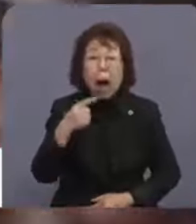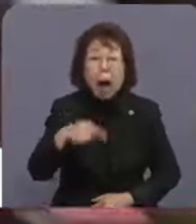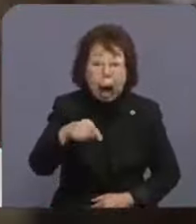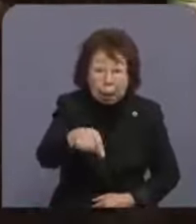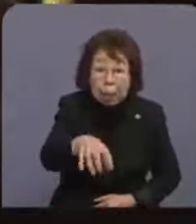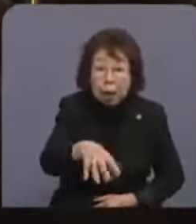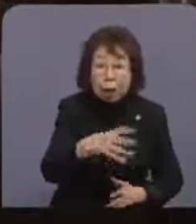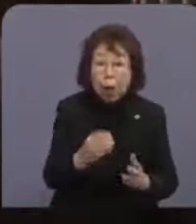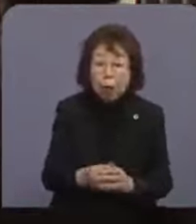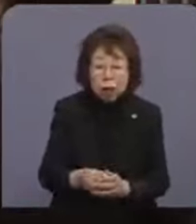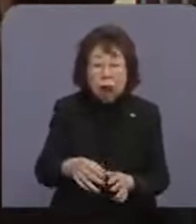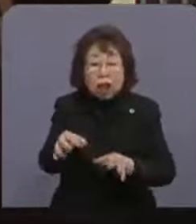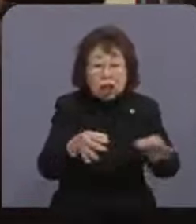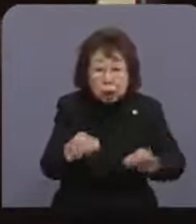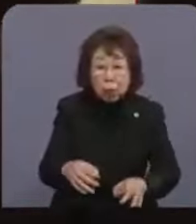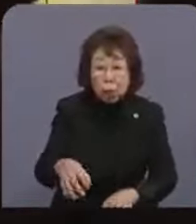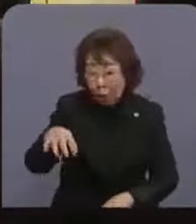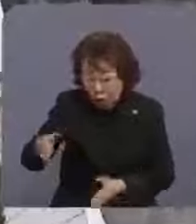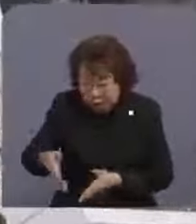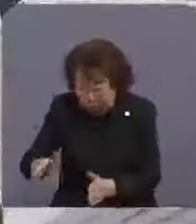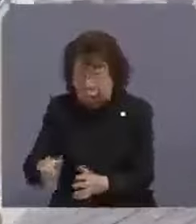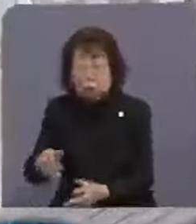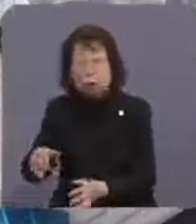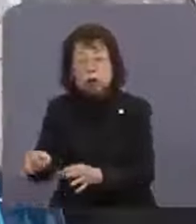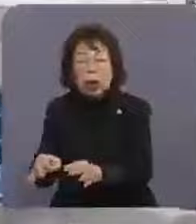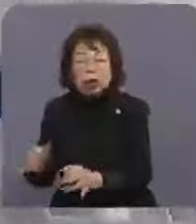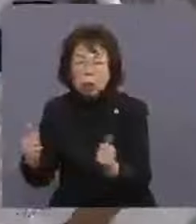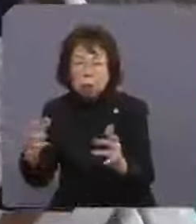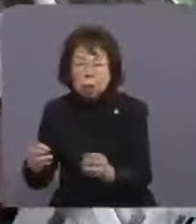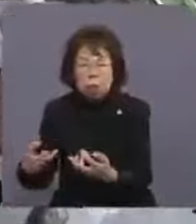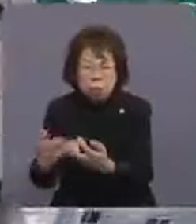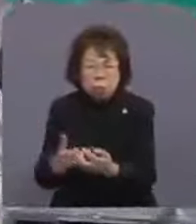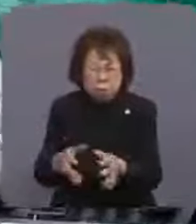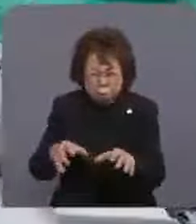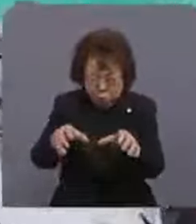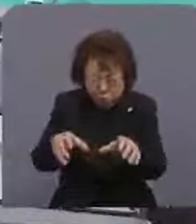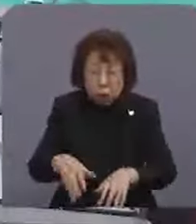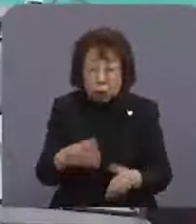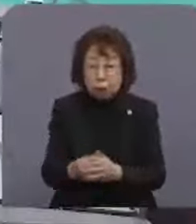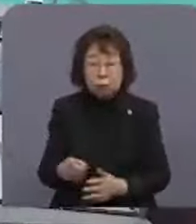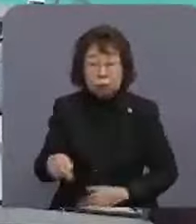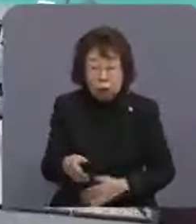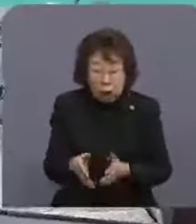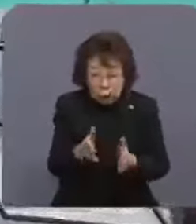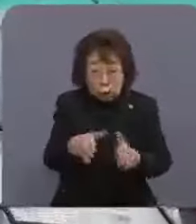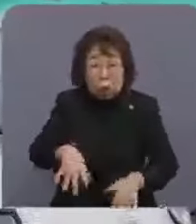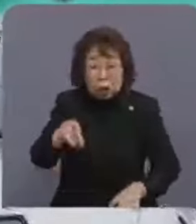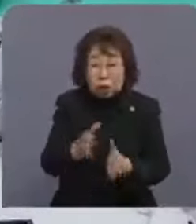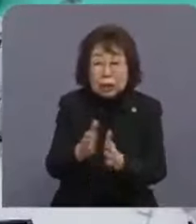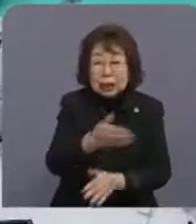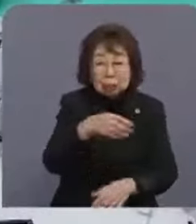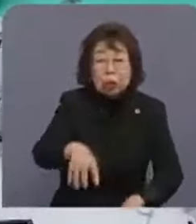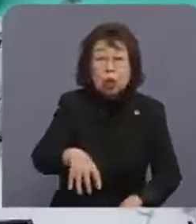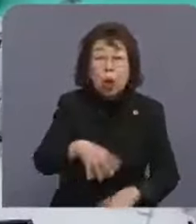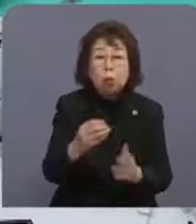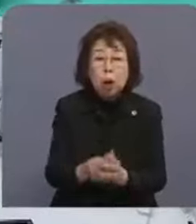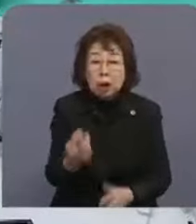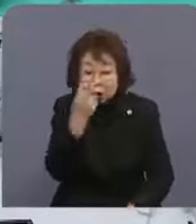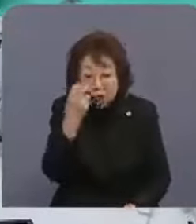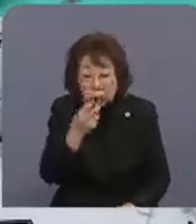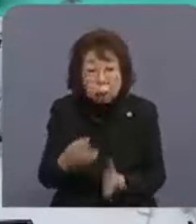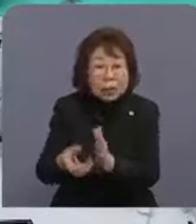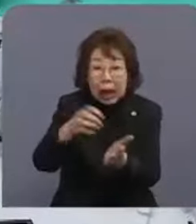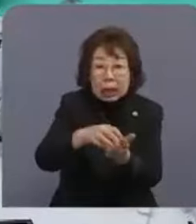두고 점포와 노점상이 길게 늘어서 있습니다. 시장에 들어서는 골목 초입이지만 이곳도 점검